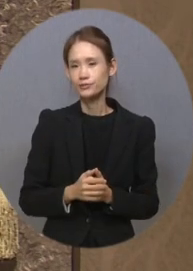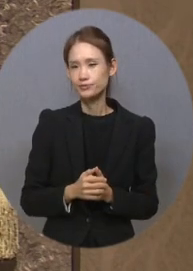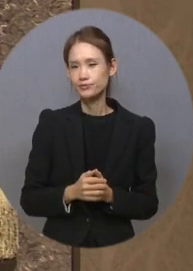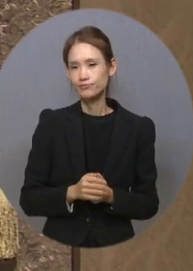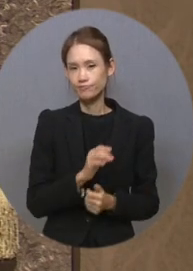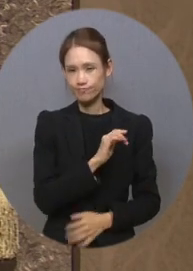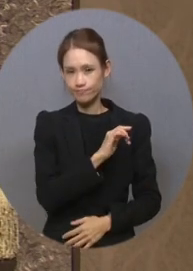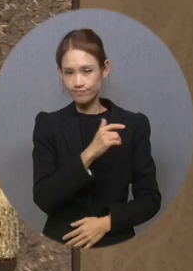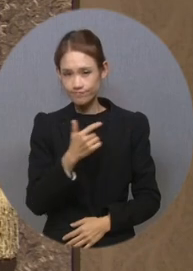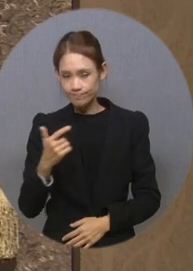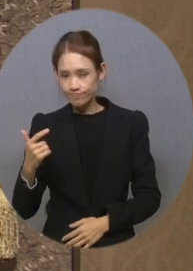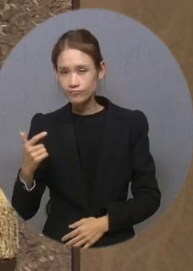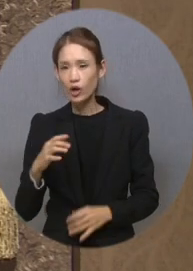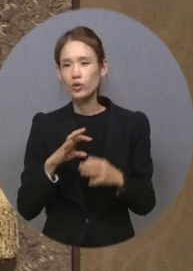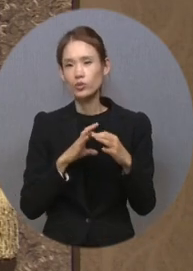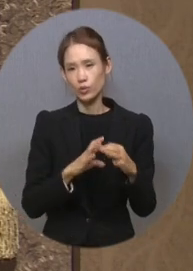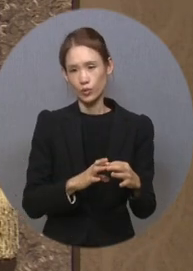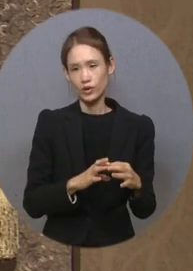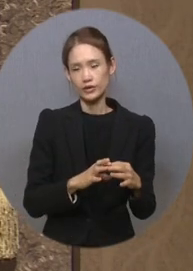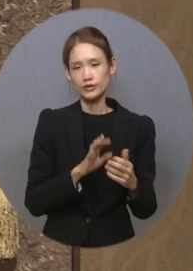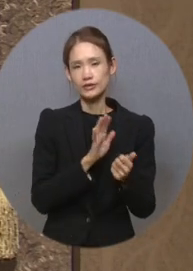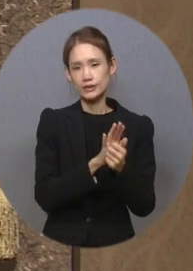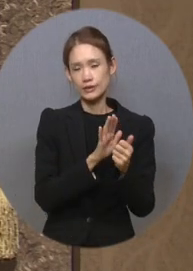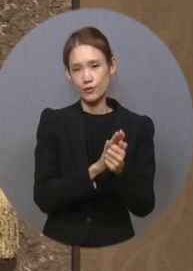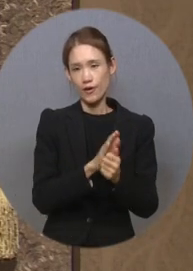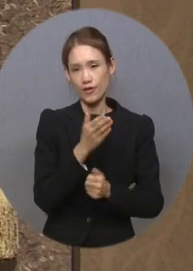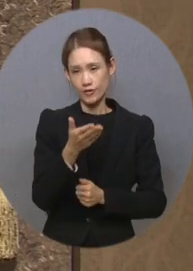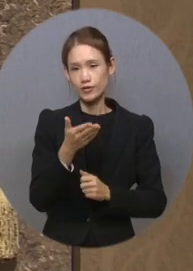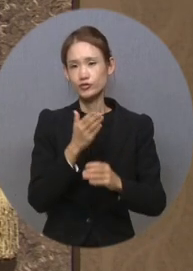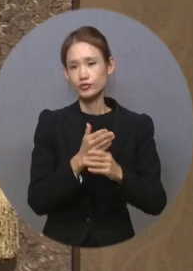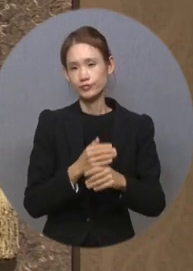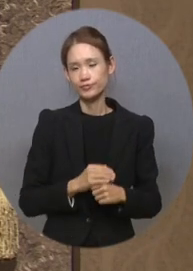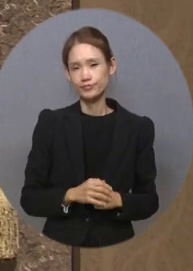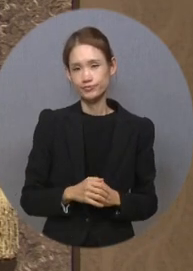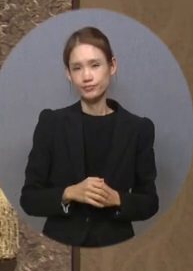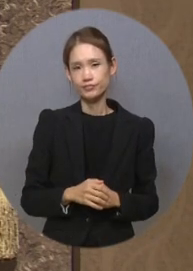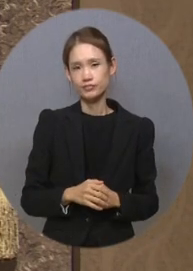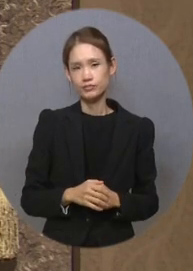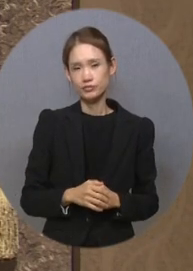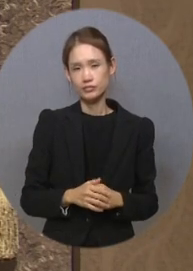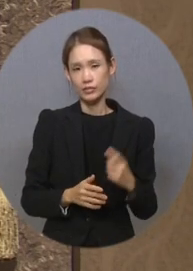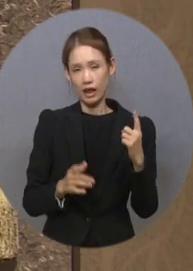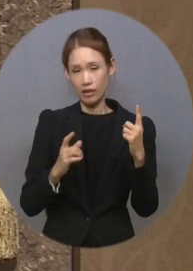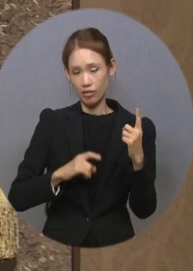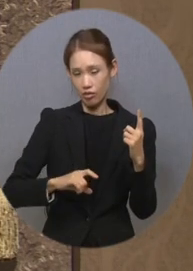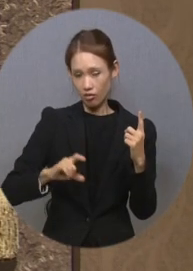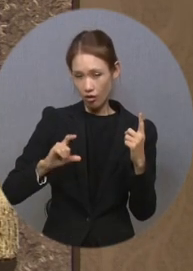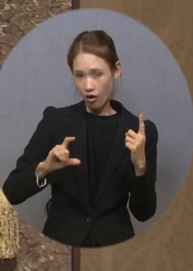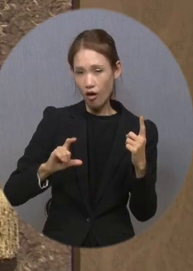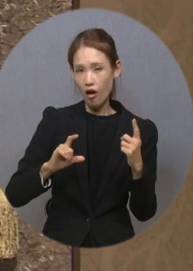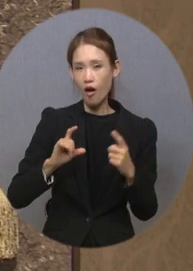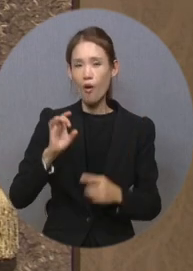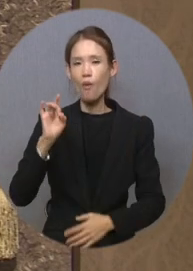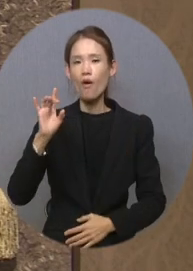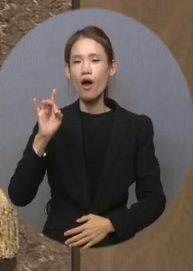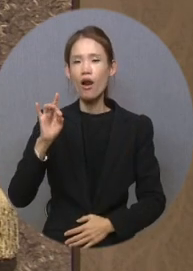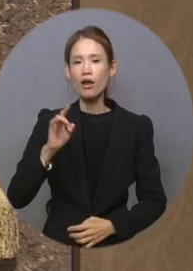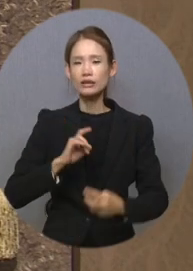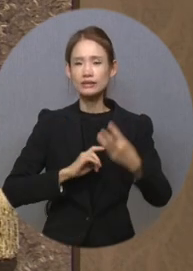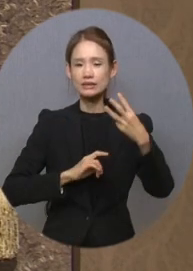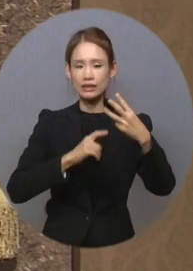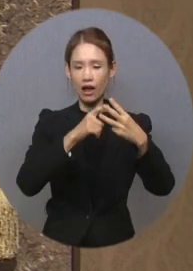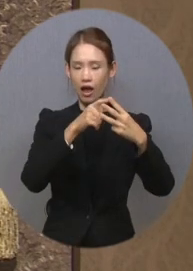걸 여러 경로로 해서 지원을 해드리고 이렇게 하고 있습니다. 또 하나가 이제 우리 여수가 원래는 세계